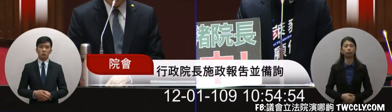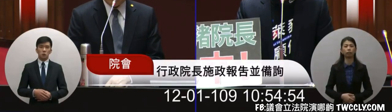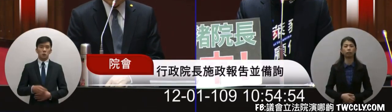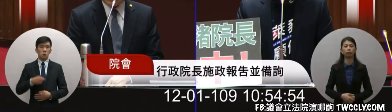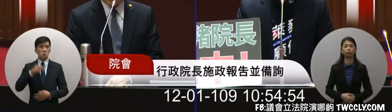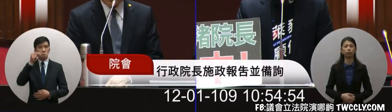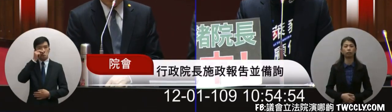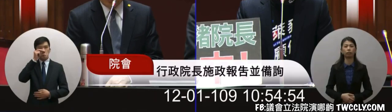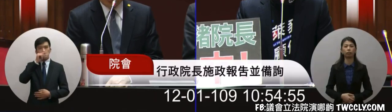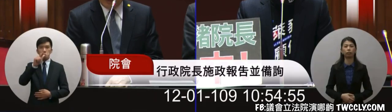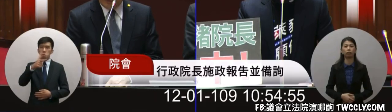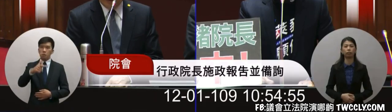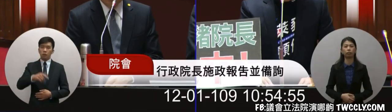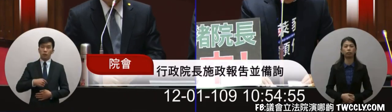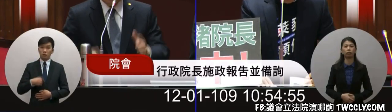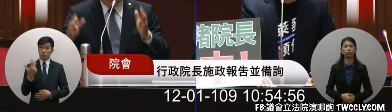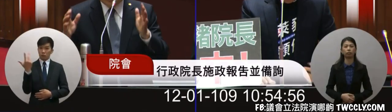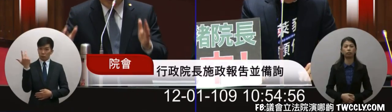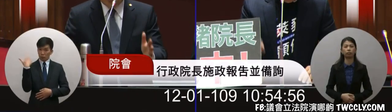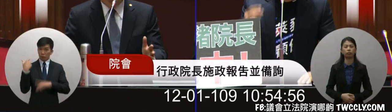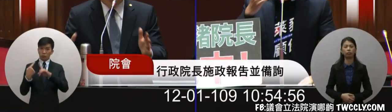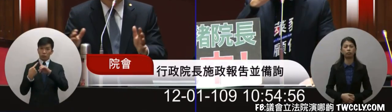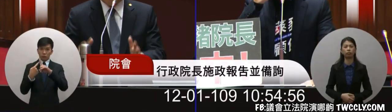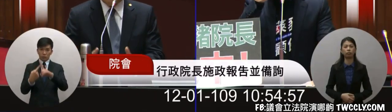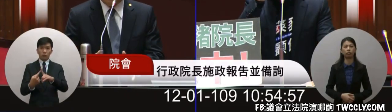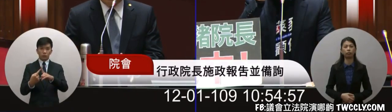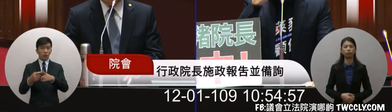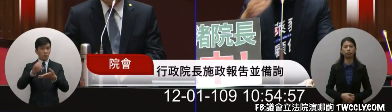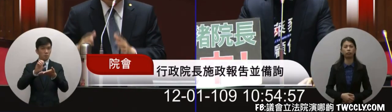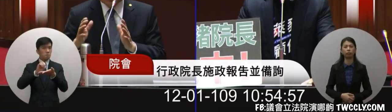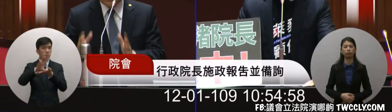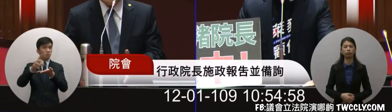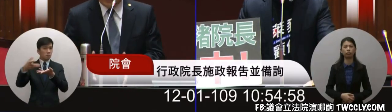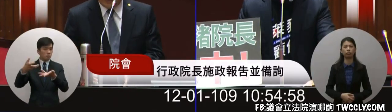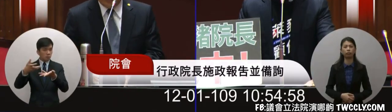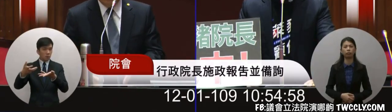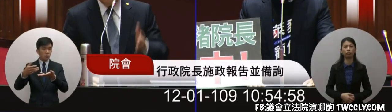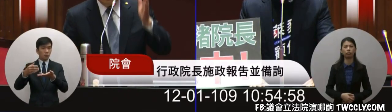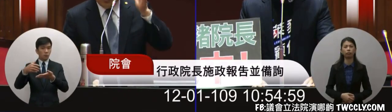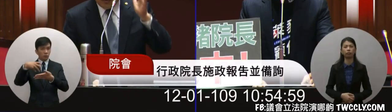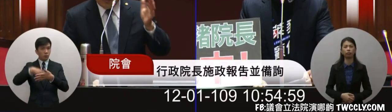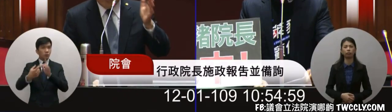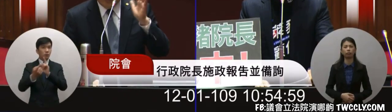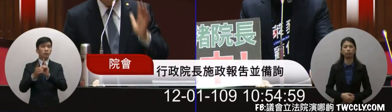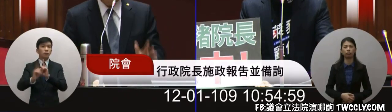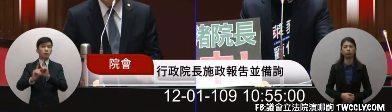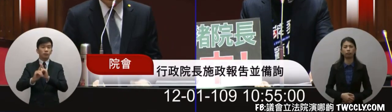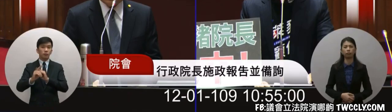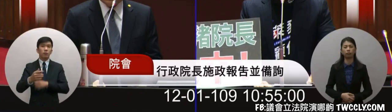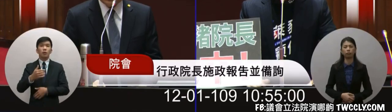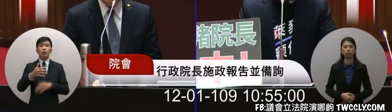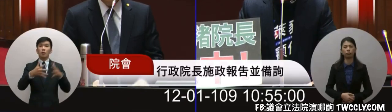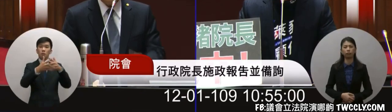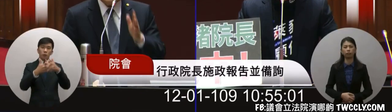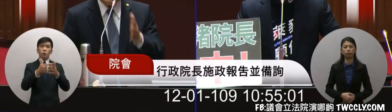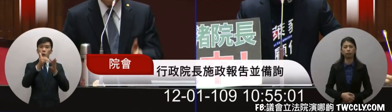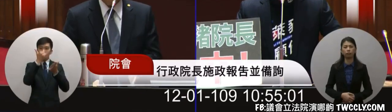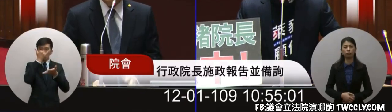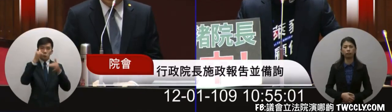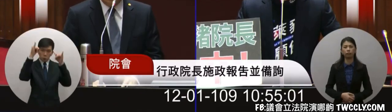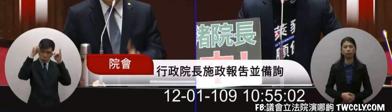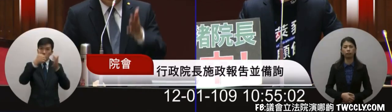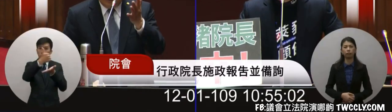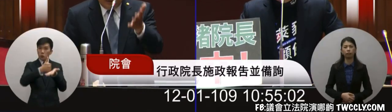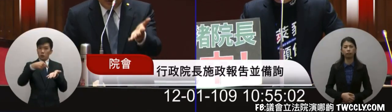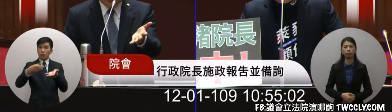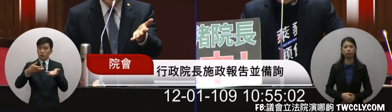慢，而上个礼拜五来，绝大部分的报告内容都在谈 有关美猪美牛的事情，可惜因